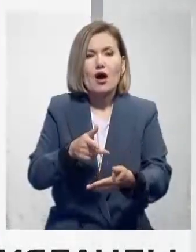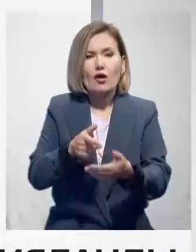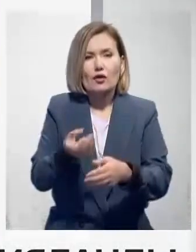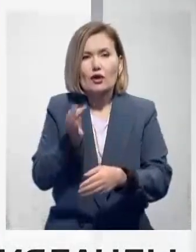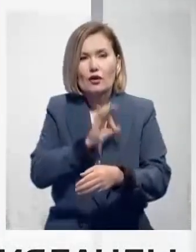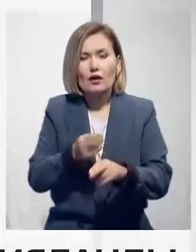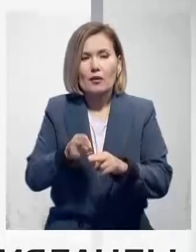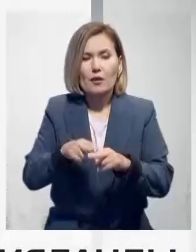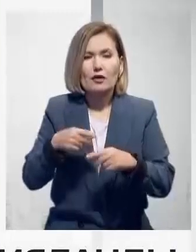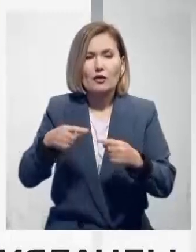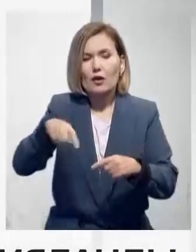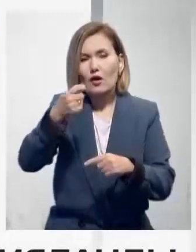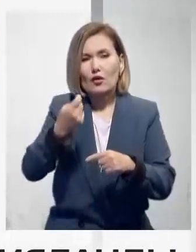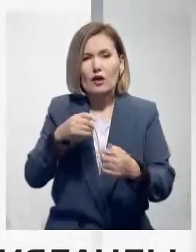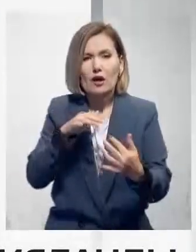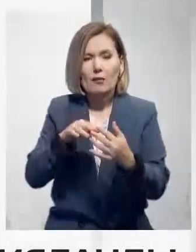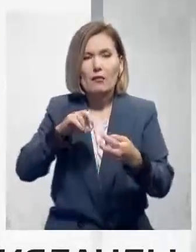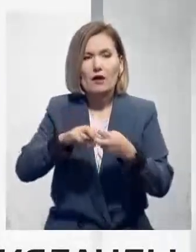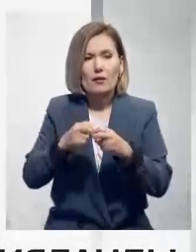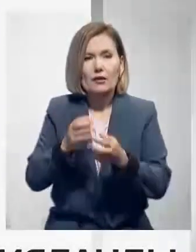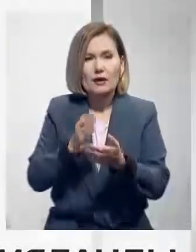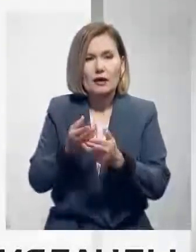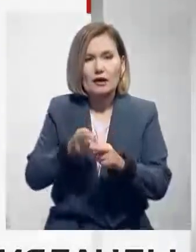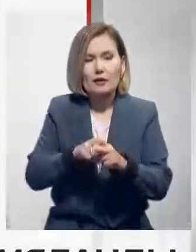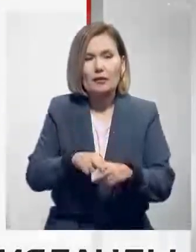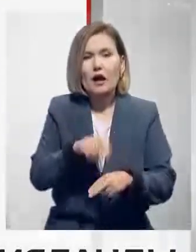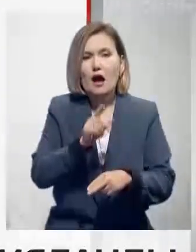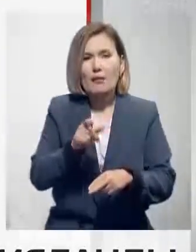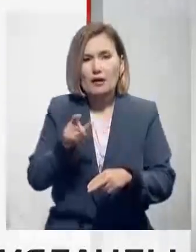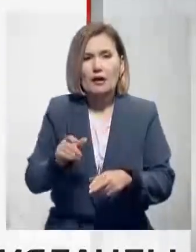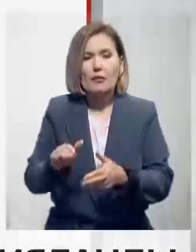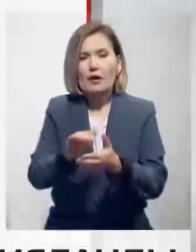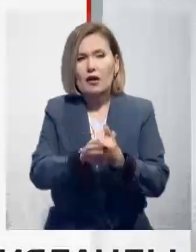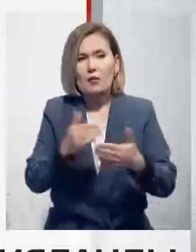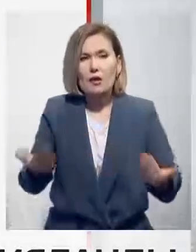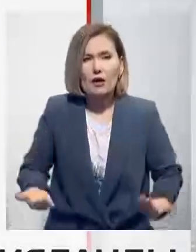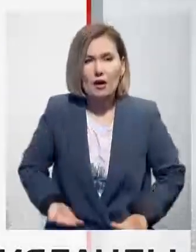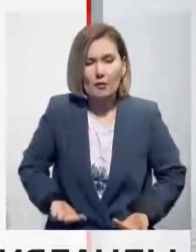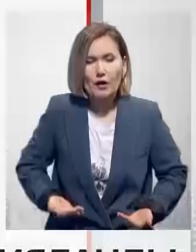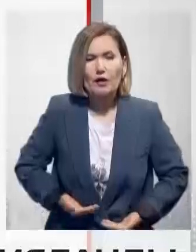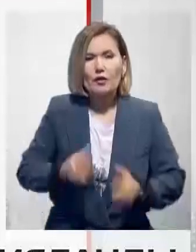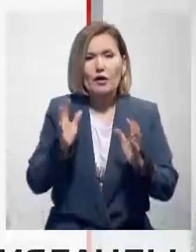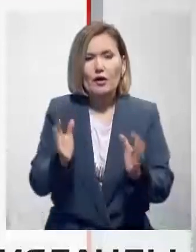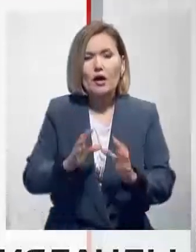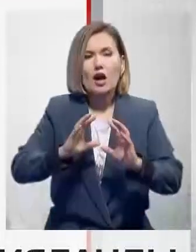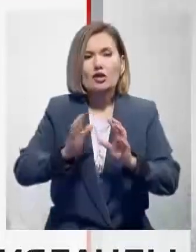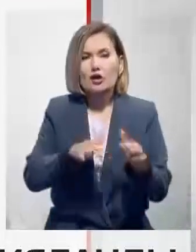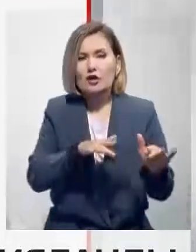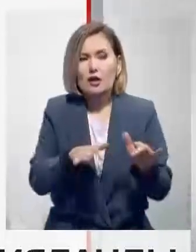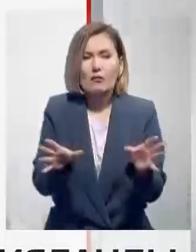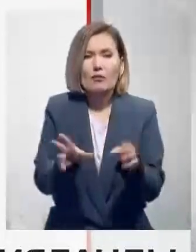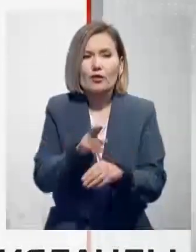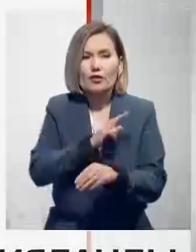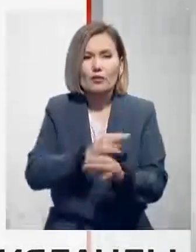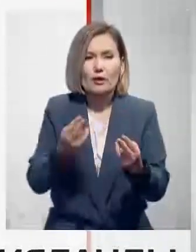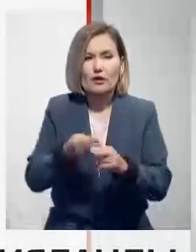жатқан тоқтаусыз соғыс жайында деп жазады президент. Сондай-ақ адамзатқа бейбіт өмір құру үшін жаңа жаһандық қозғалыс қажет екенін